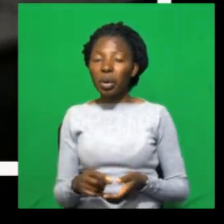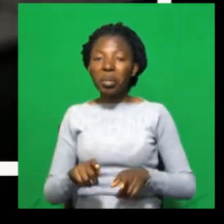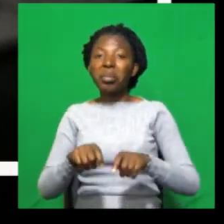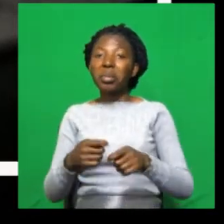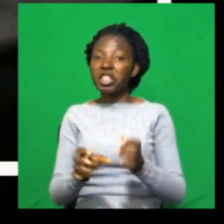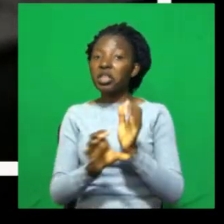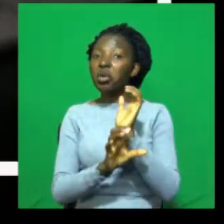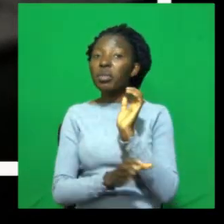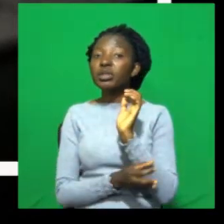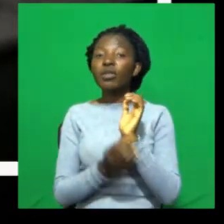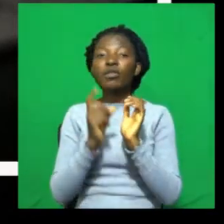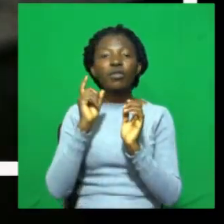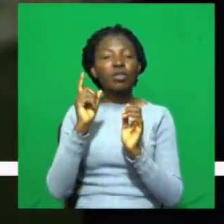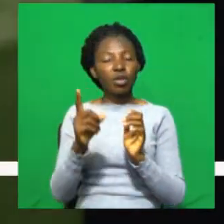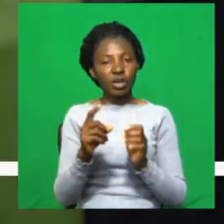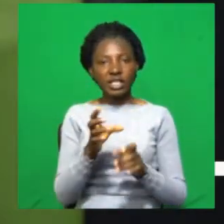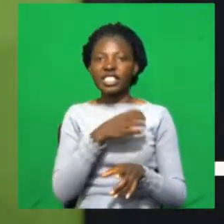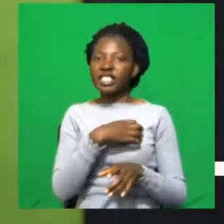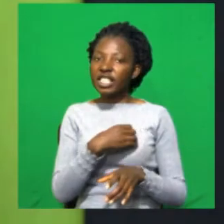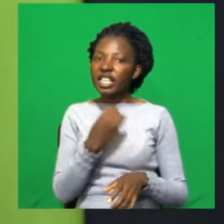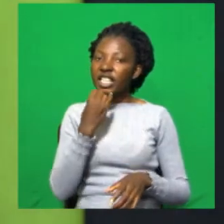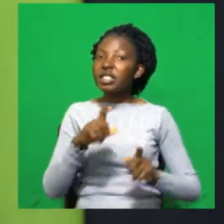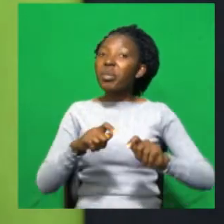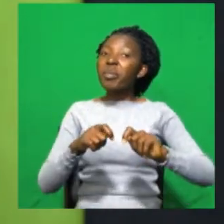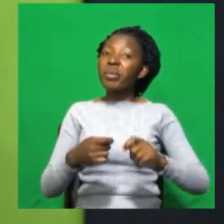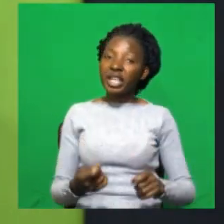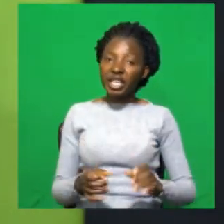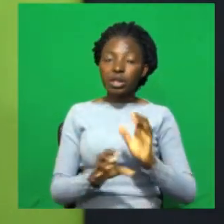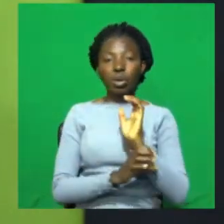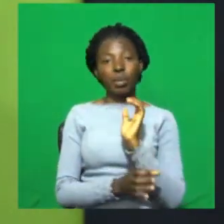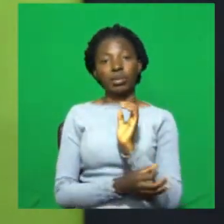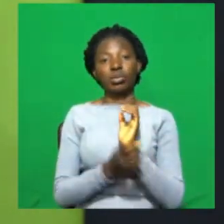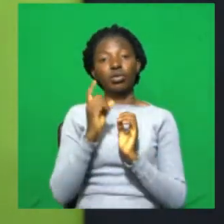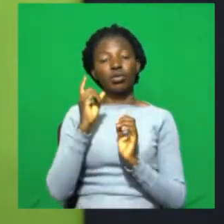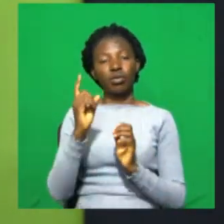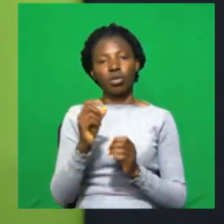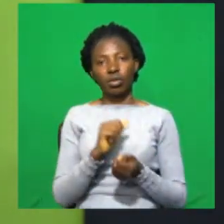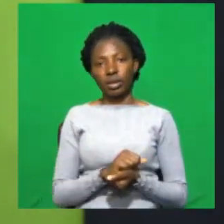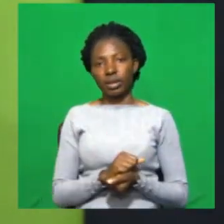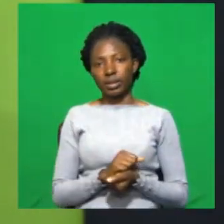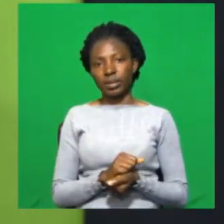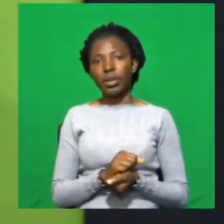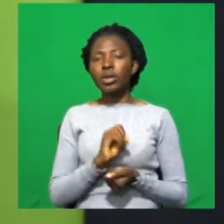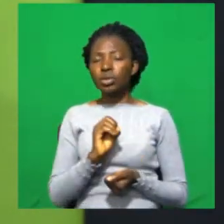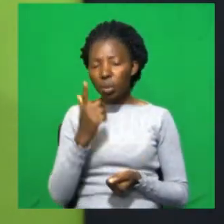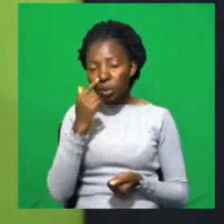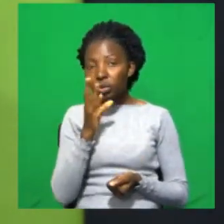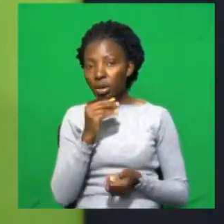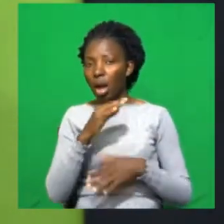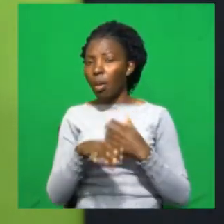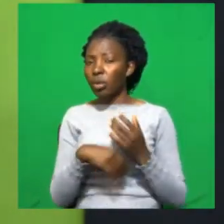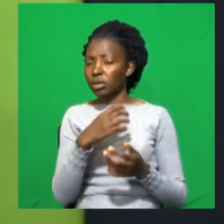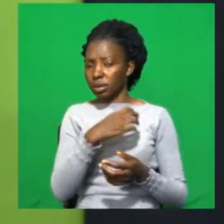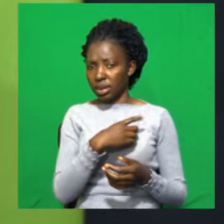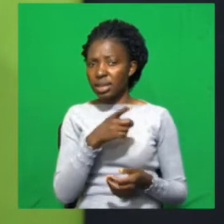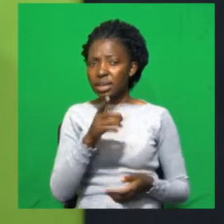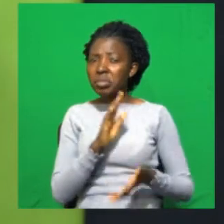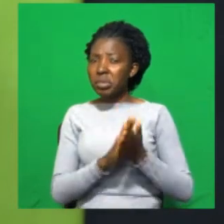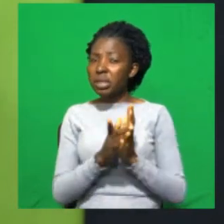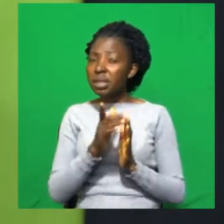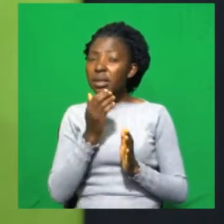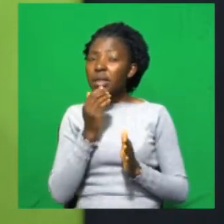nomurayirowo. Zvivi ndiko kudarika murayiro. Saka zvivi ndo kudarika murayiro. Saka zvinonzi zvivi kudarika murayiro.